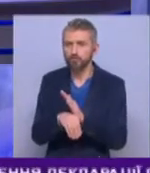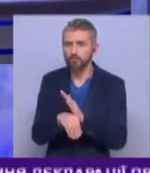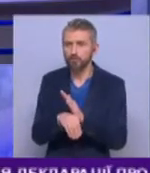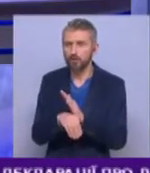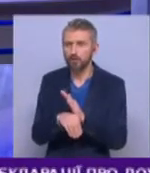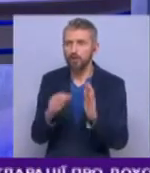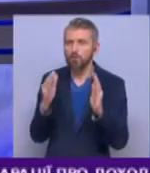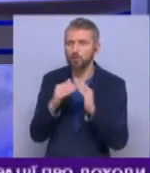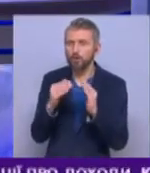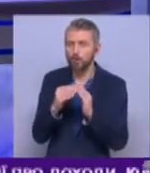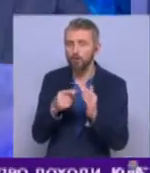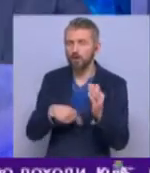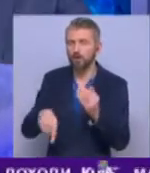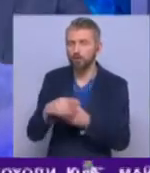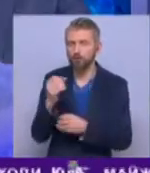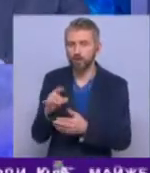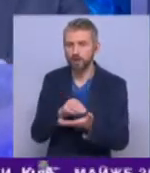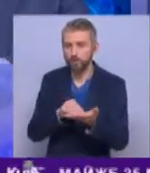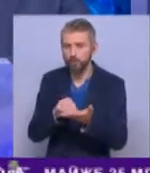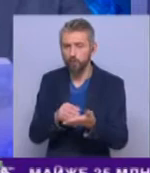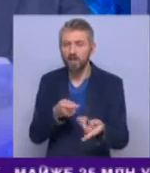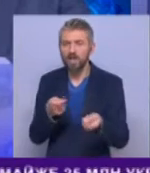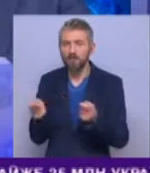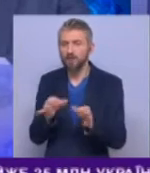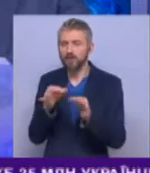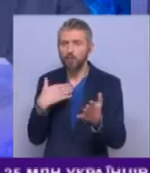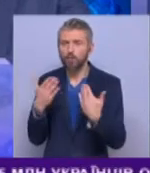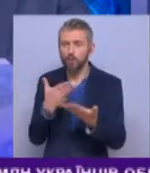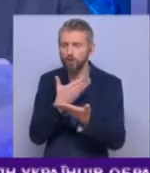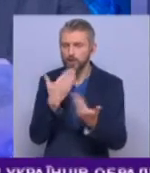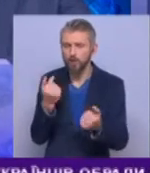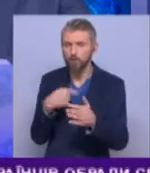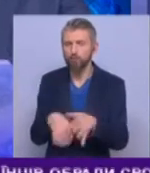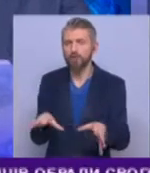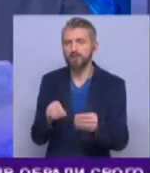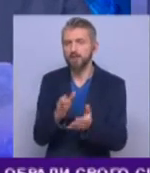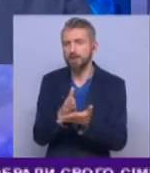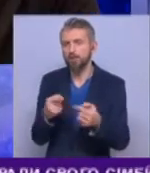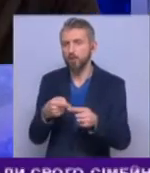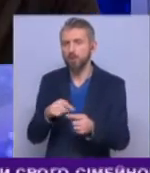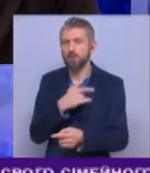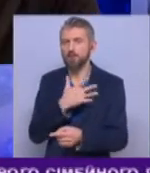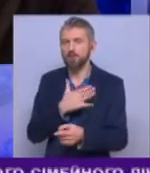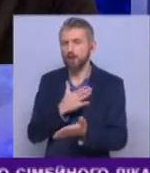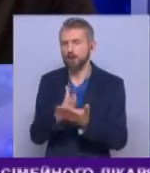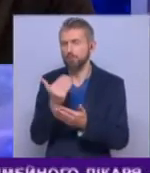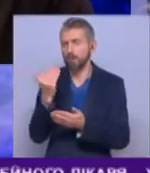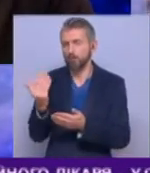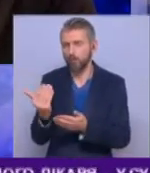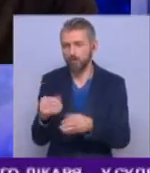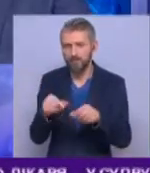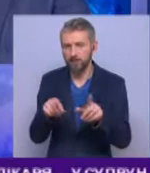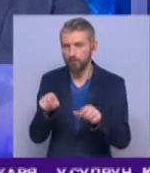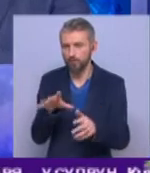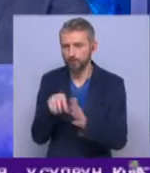внутрішньобудинкових владу... і навколо... Ще раз повторюю, влада жодного відношення не має, тому що спільне майно – це приватне майно співвласників. Ні, і земля в тому